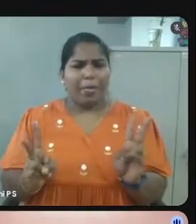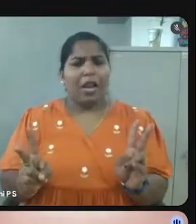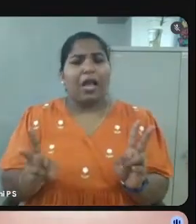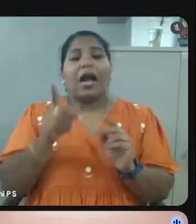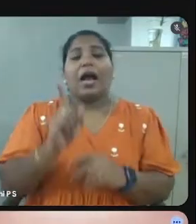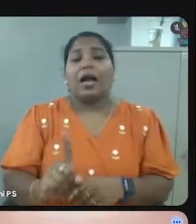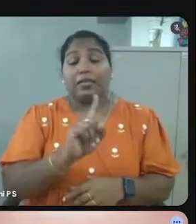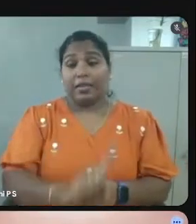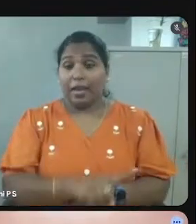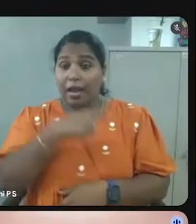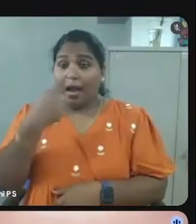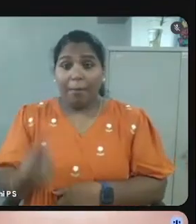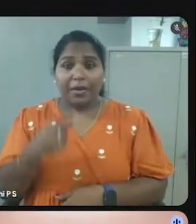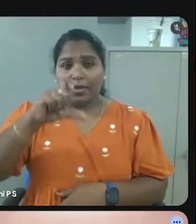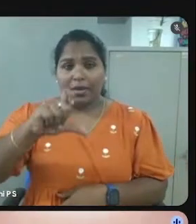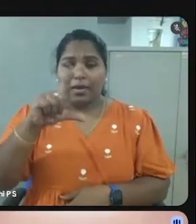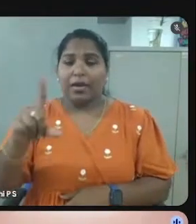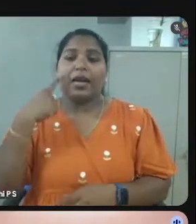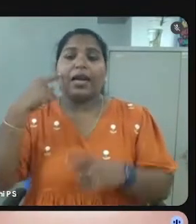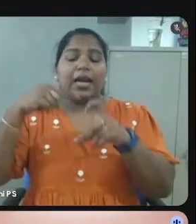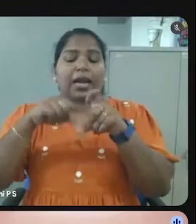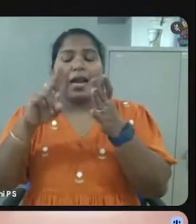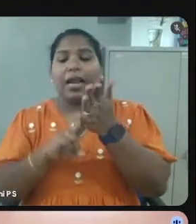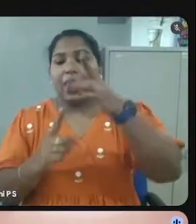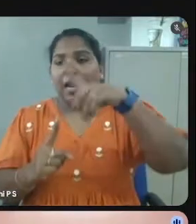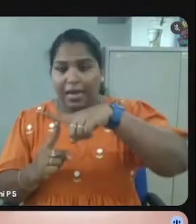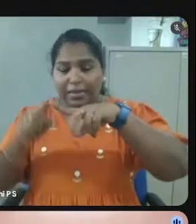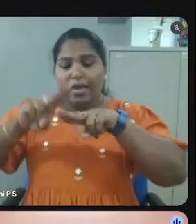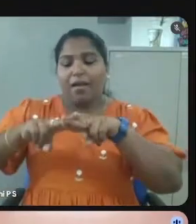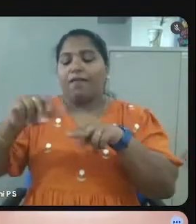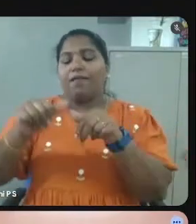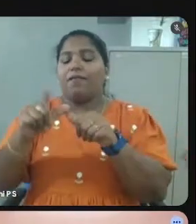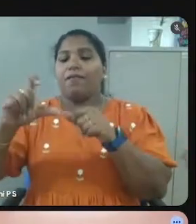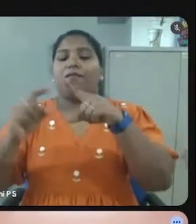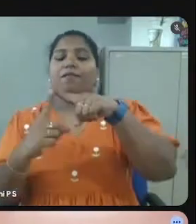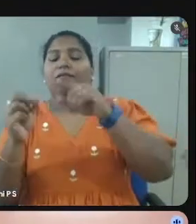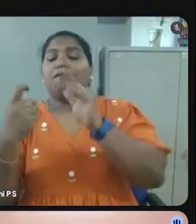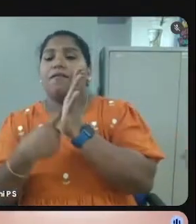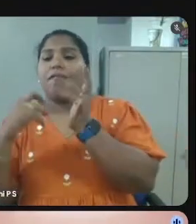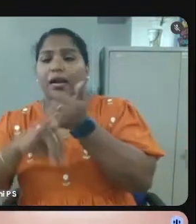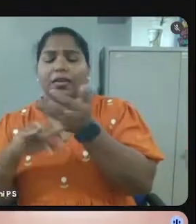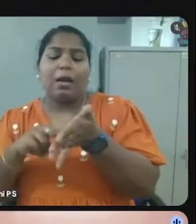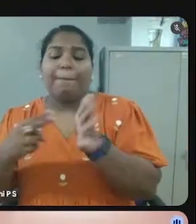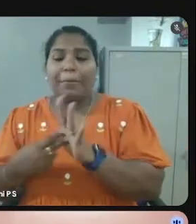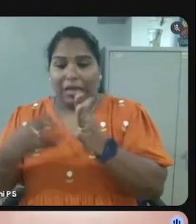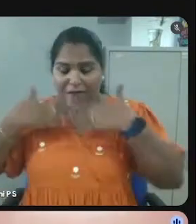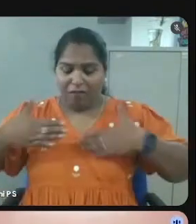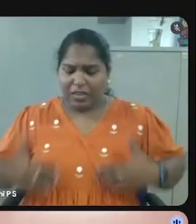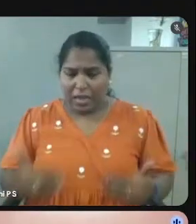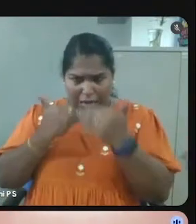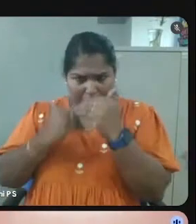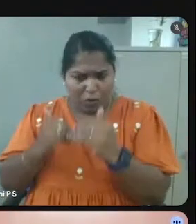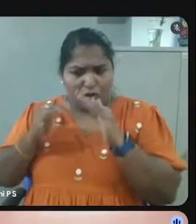ഫാക്ടേഴ്സ് പറഞ്ഞാലോ ബോഡി സ്ട്രക്ചേഴ്സും ഫങ്ഷൻസും എന്തൊക്കെയാണ് ഹെൽപ്പ് ചെയ്യുന്നത്. ഒരു ഫിസിക്കൽ ലിമിറ്റേഷൻസ് ഉള്ള